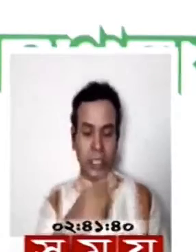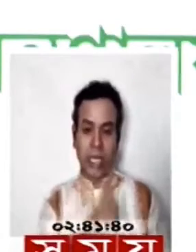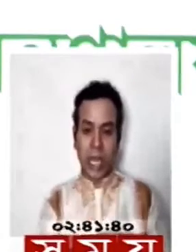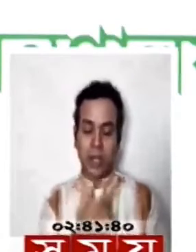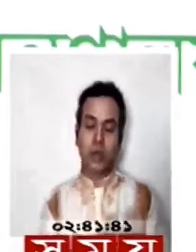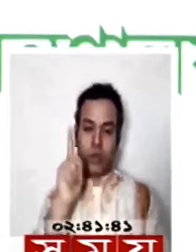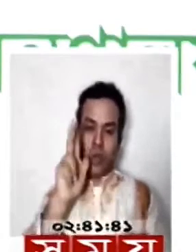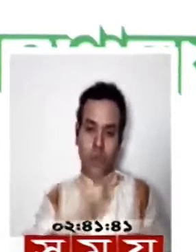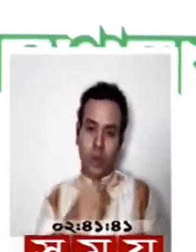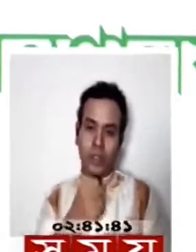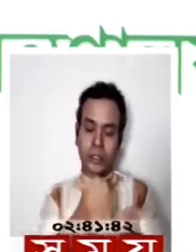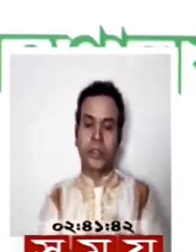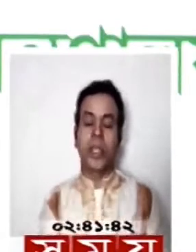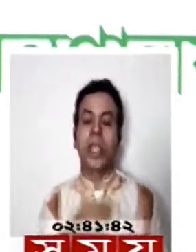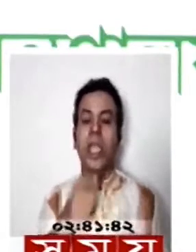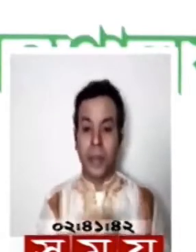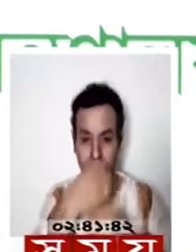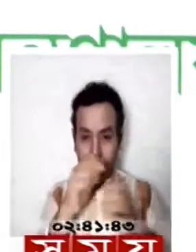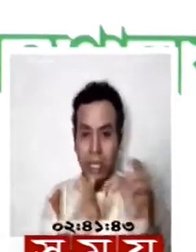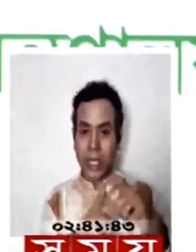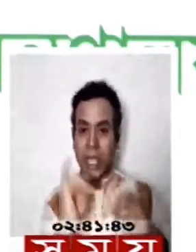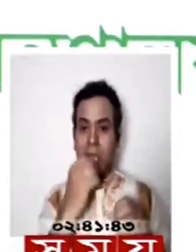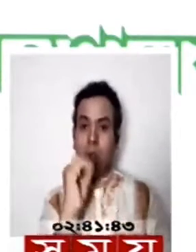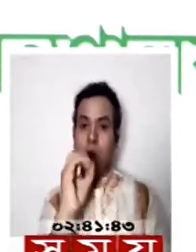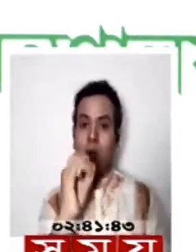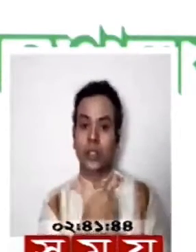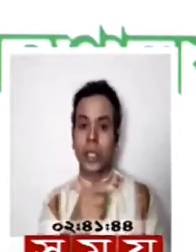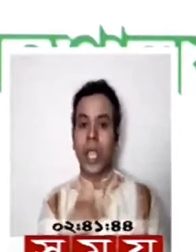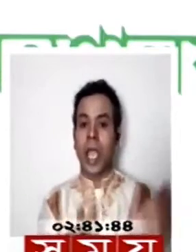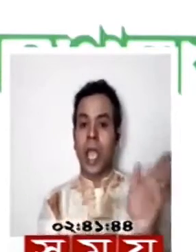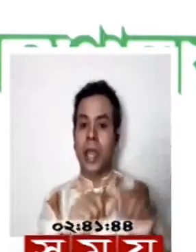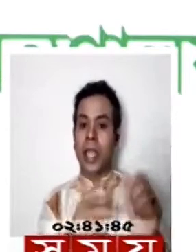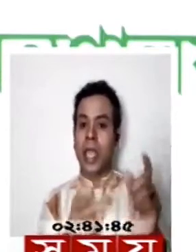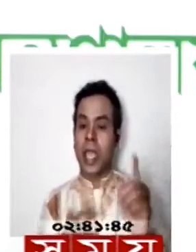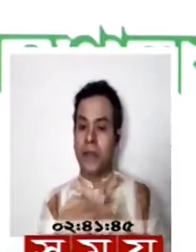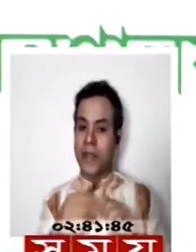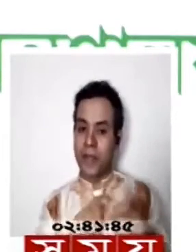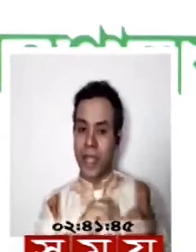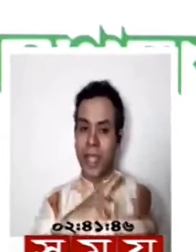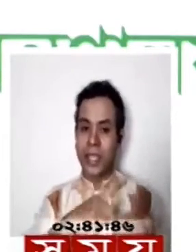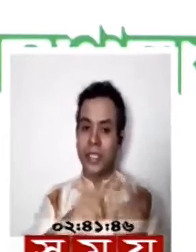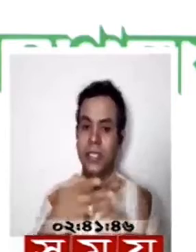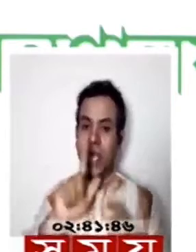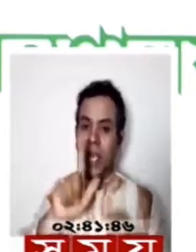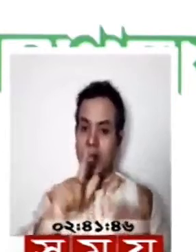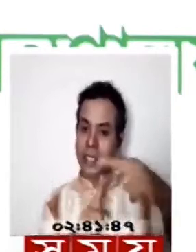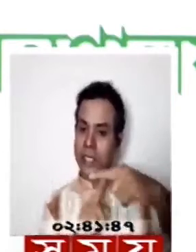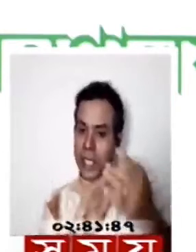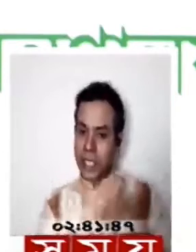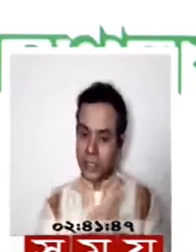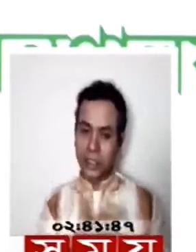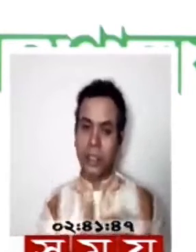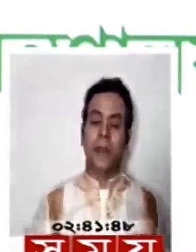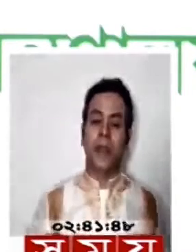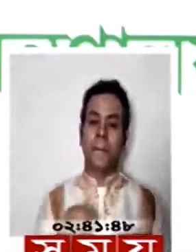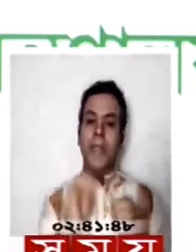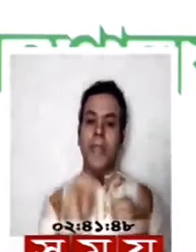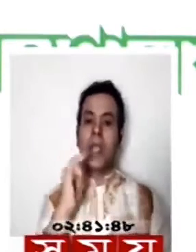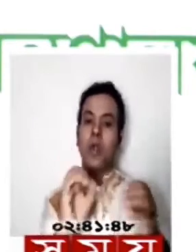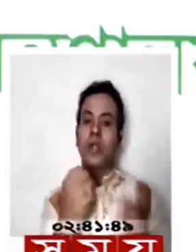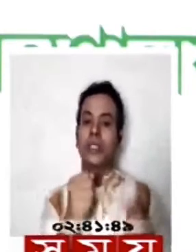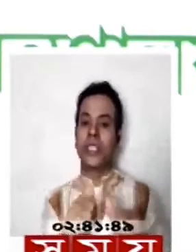আরেকটি বাংলাদেশ ইনস্টিটিউট অফ হেলথ সায়েন্স জেনারেল হসপিটাল ঢাকা এবং ডায়াগনস্টিক সেন্টার হিসেবে যারা অনুমতি পেয়েছেন এ পর্যন্ত,